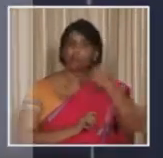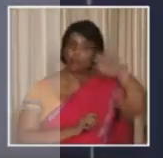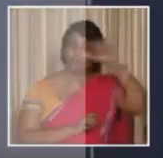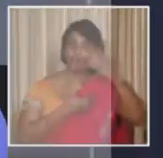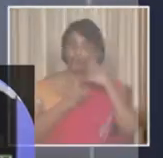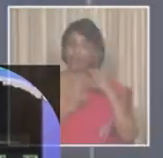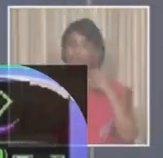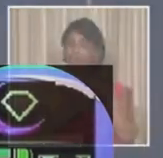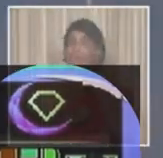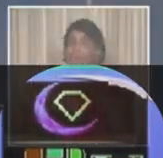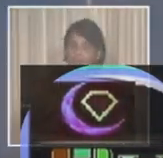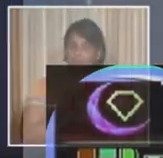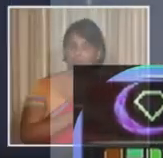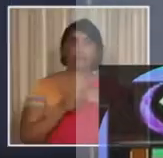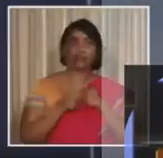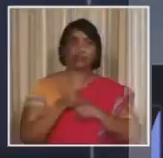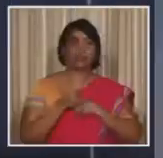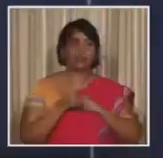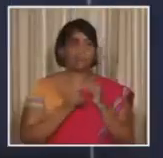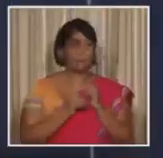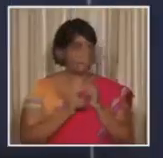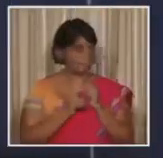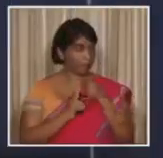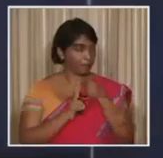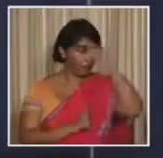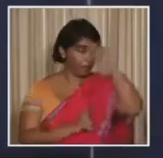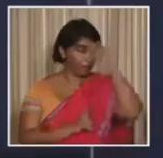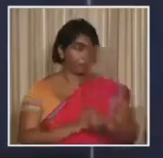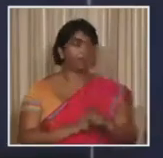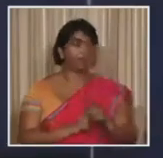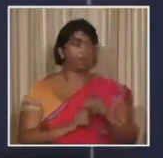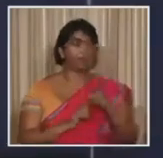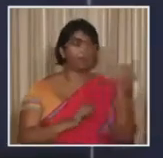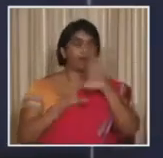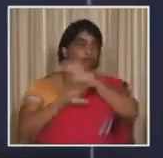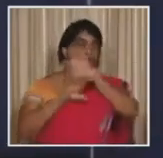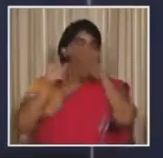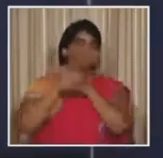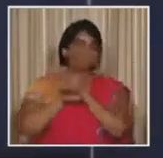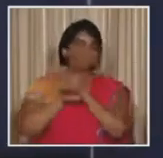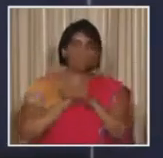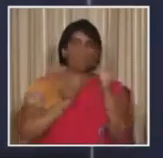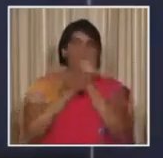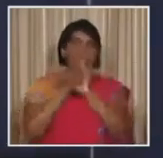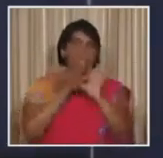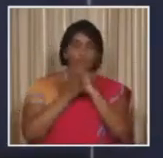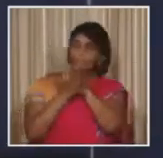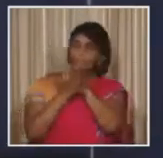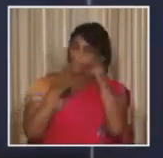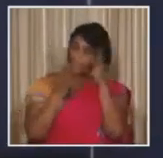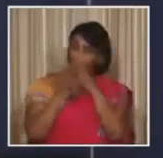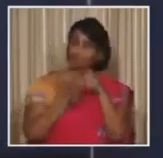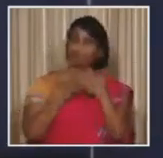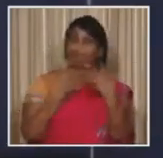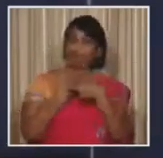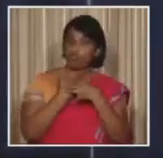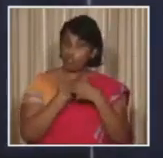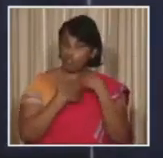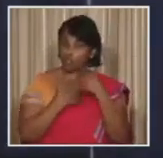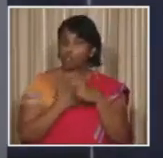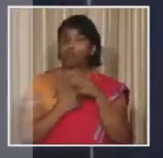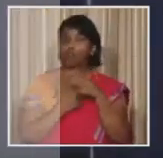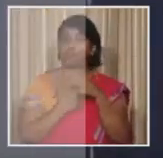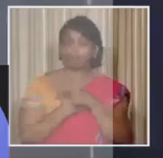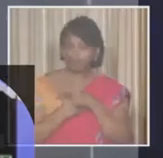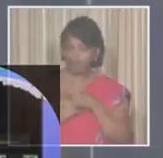விஹாரே எத்தான ஹத்தவிதி புராவித்யா அத்தியக்ஷன் ஜெனரால் சென்னத் பர்மிதான மாதா மே லென்வல குஹாவல தீன